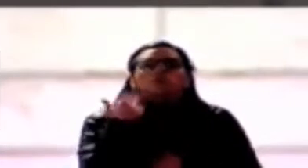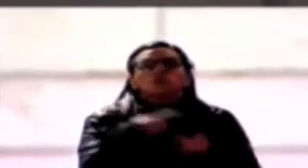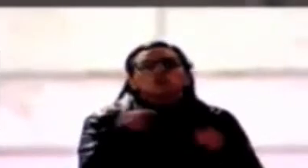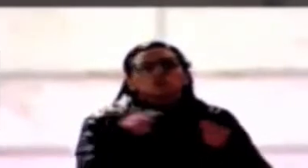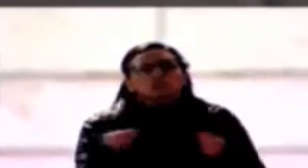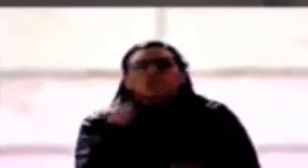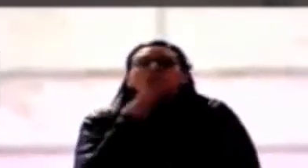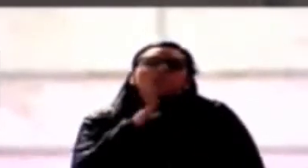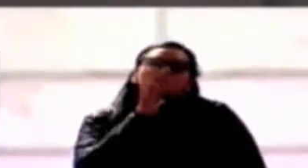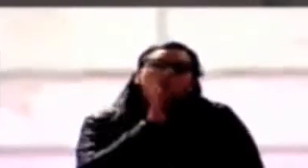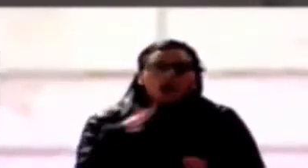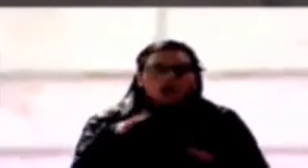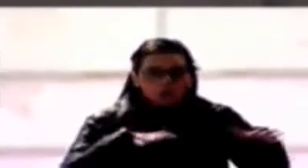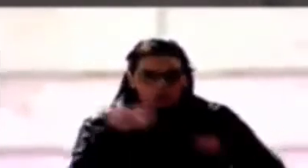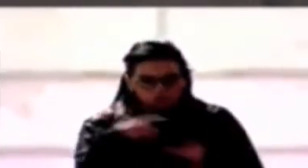un governo